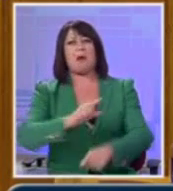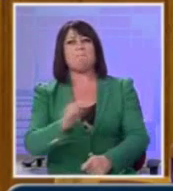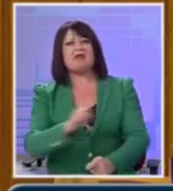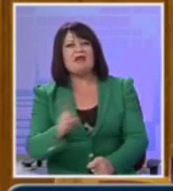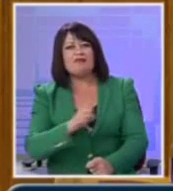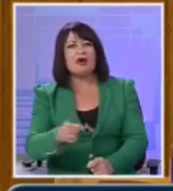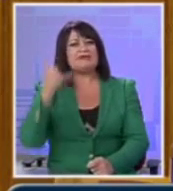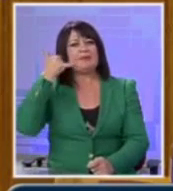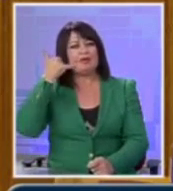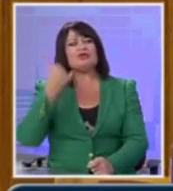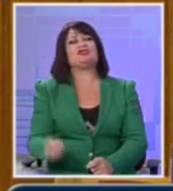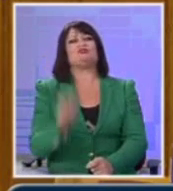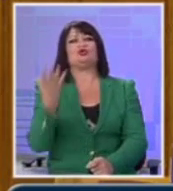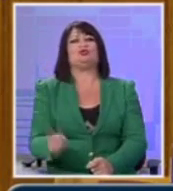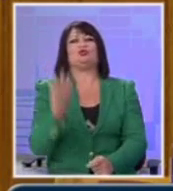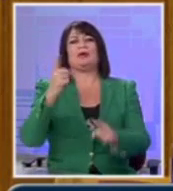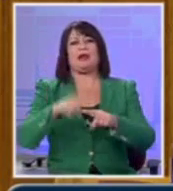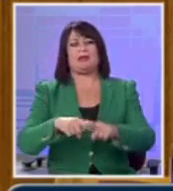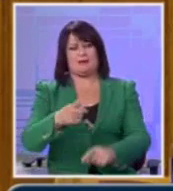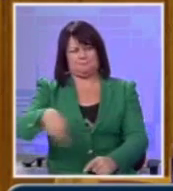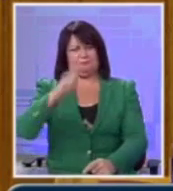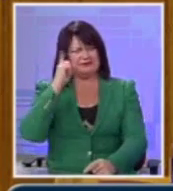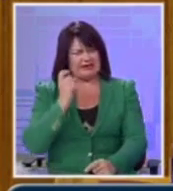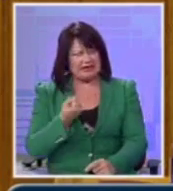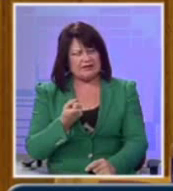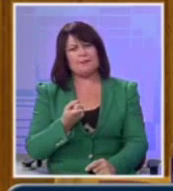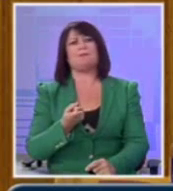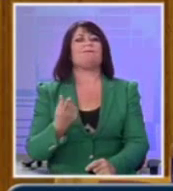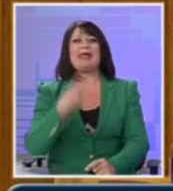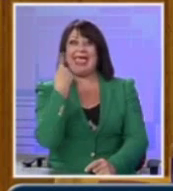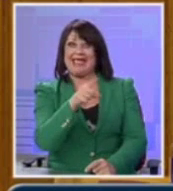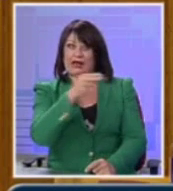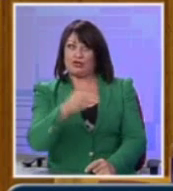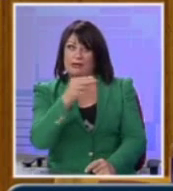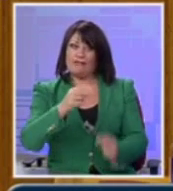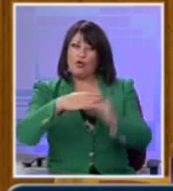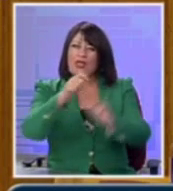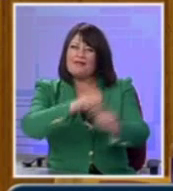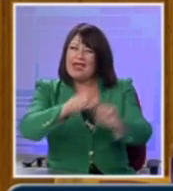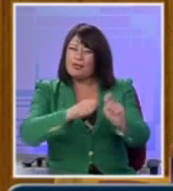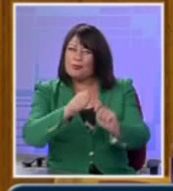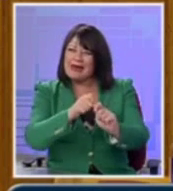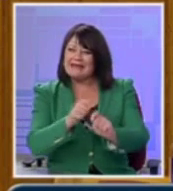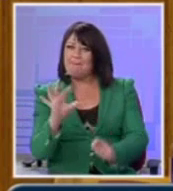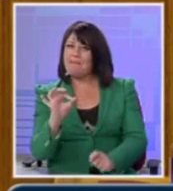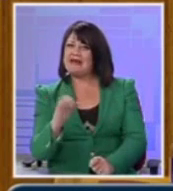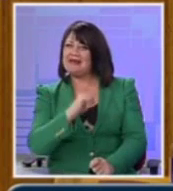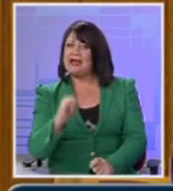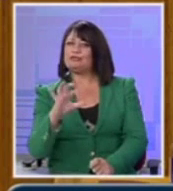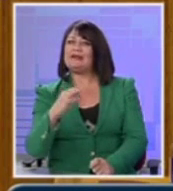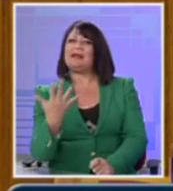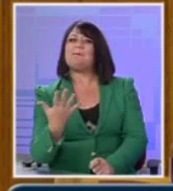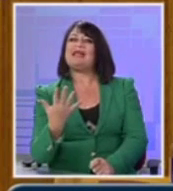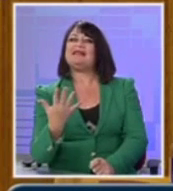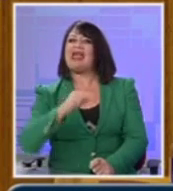και τις τηλεπικοινωνίες. Όπως γνωρίζετε, για κάθε 100 ευρώ δημόσιων υποδομών, 50 έως 55 ευρώ εισραίουν